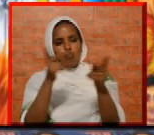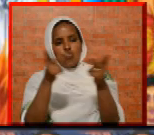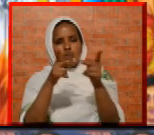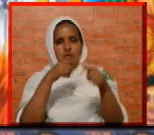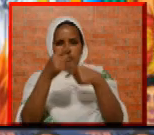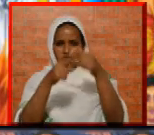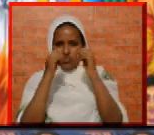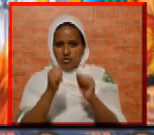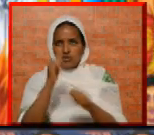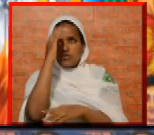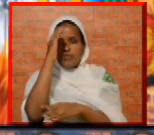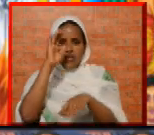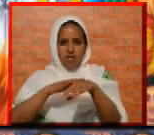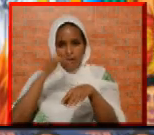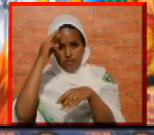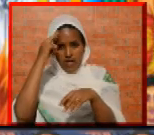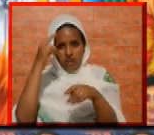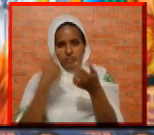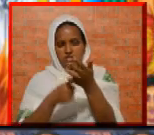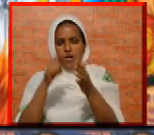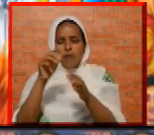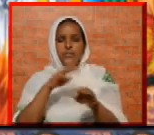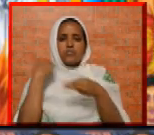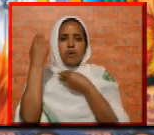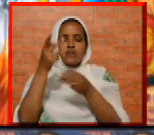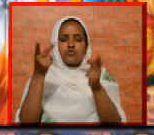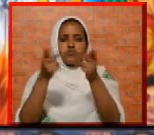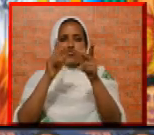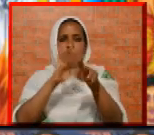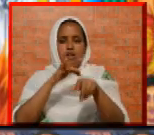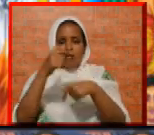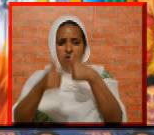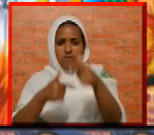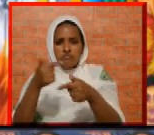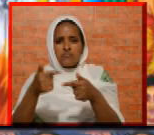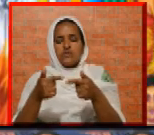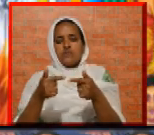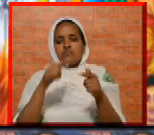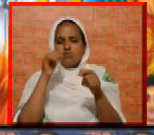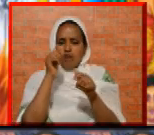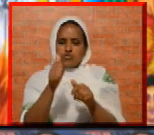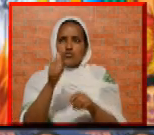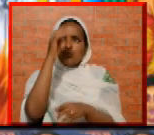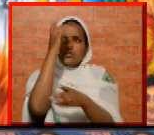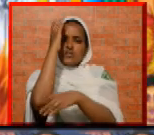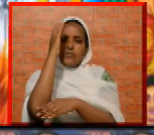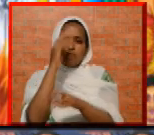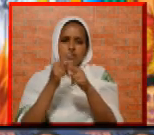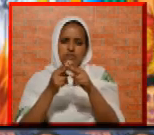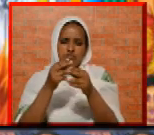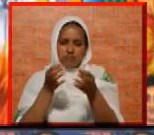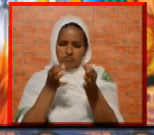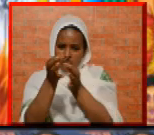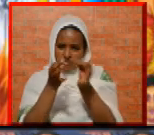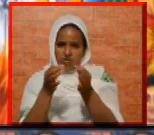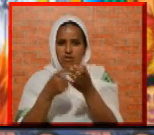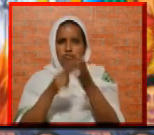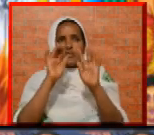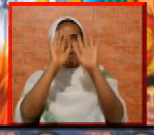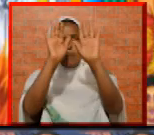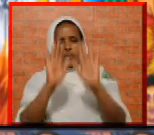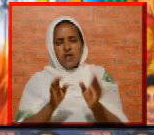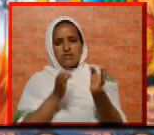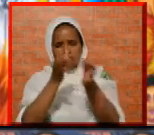ላይ ይሰማራሉ። በዚያ በተሰማሩበት የሰማይትነት አደባባይ ላይ የፈጣሪያቸውን ስም ይገልጣሉ። ፈጣሪያቸው ምንነሱን